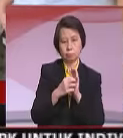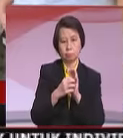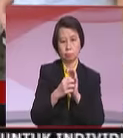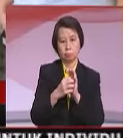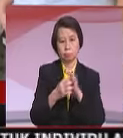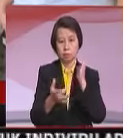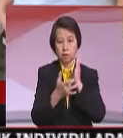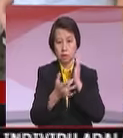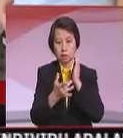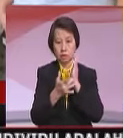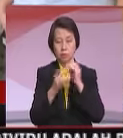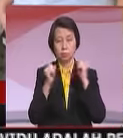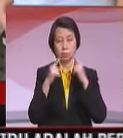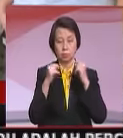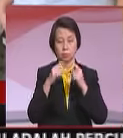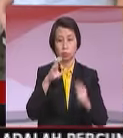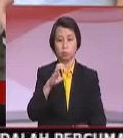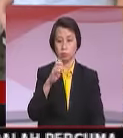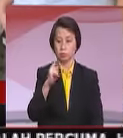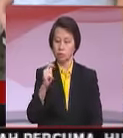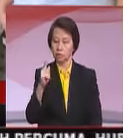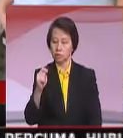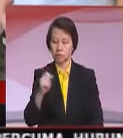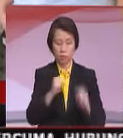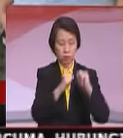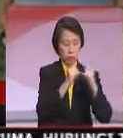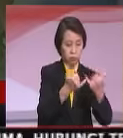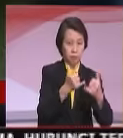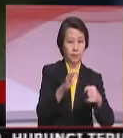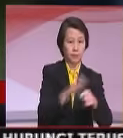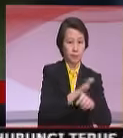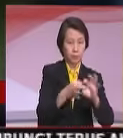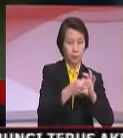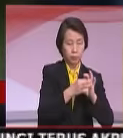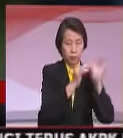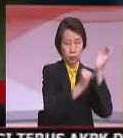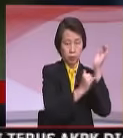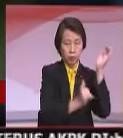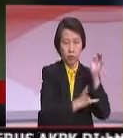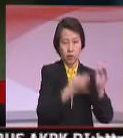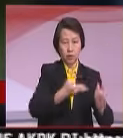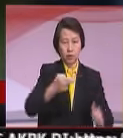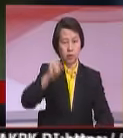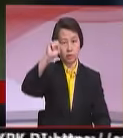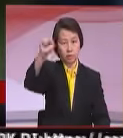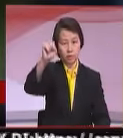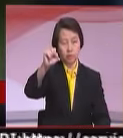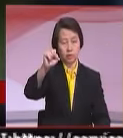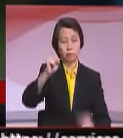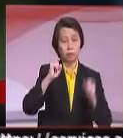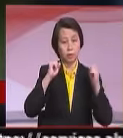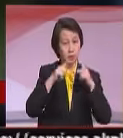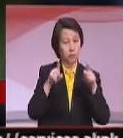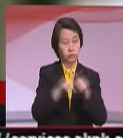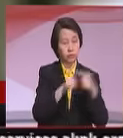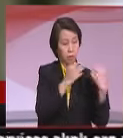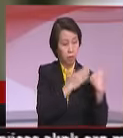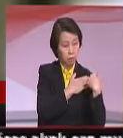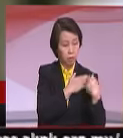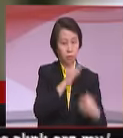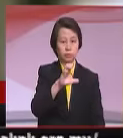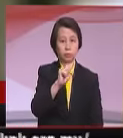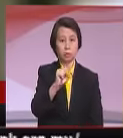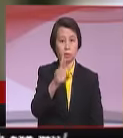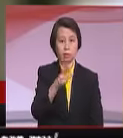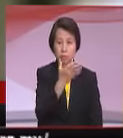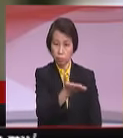Tower Technology Sdn Bhd CTT, anak syarikat milik penuh warisan harta Sabah Sdn Bhd sebagai tanggungjawab sosial